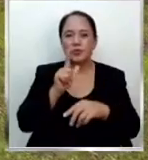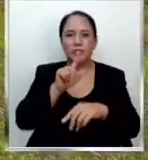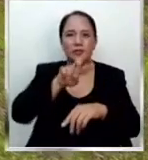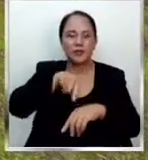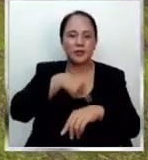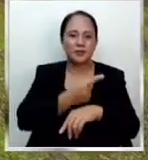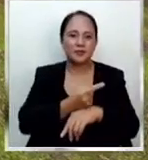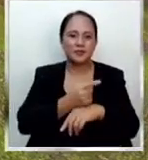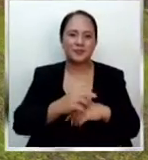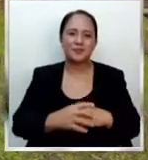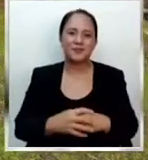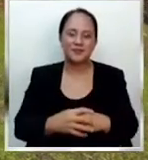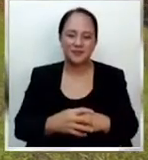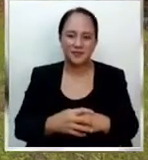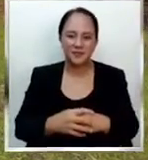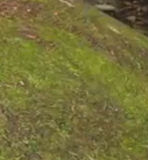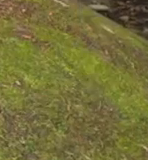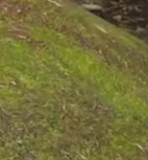24 horas.